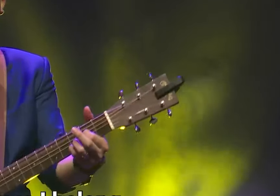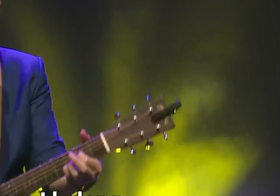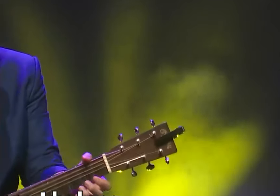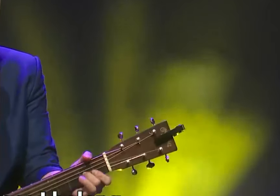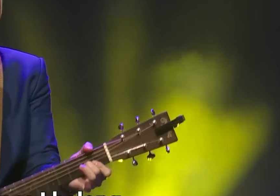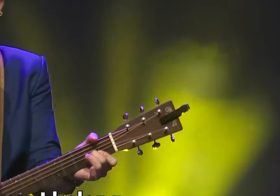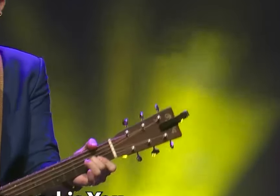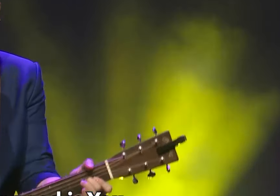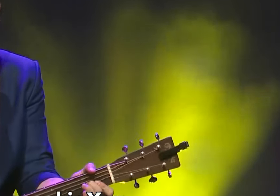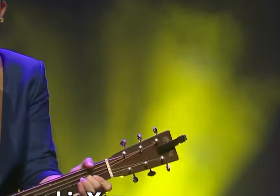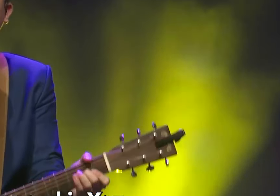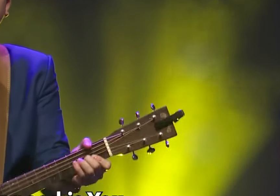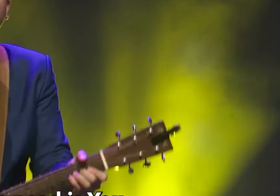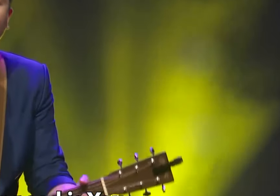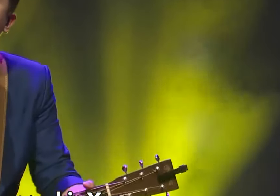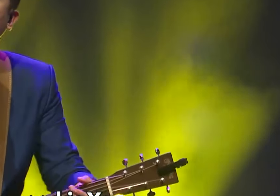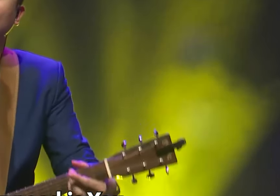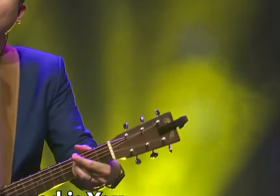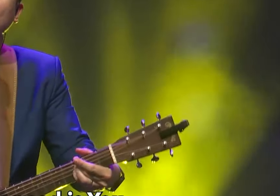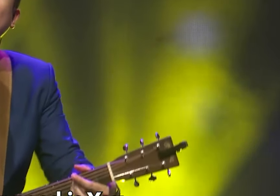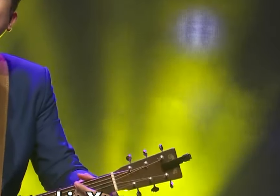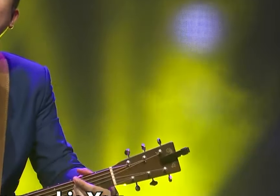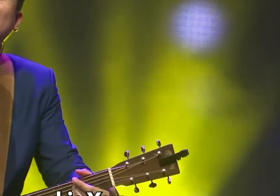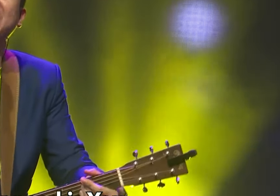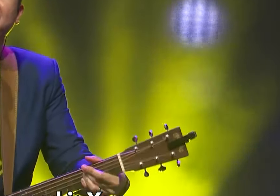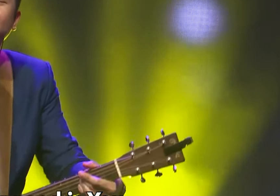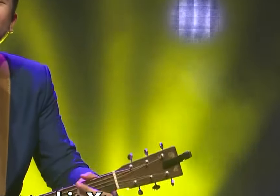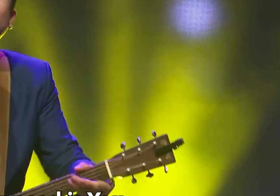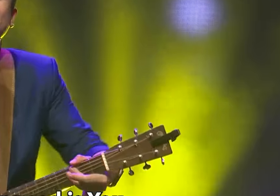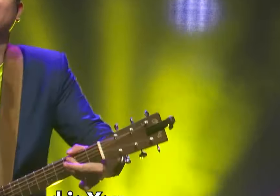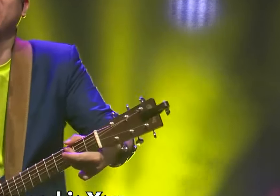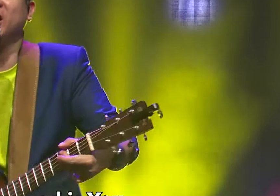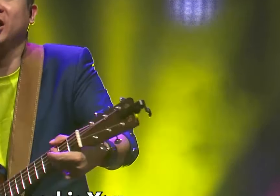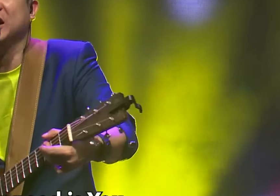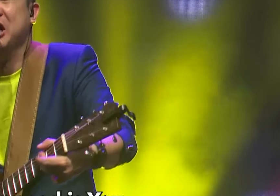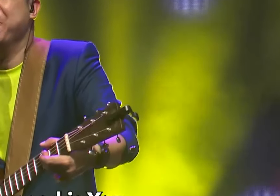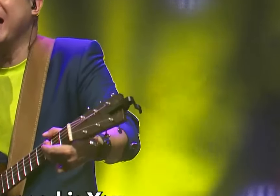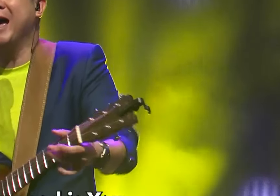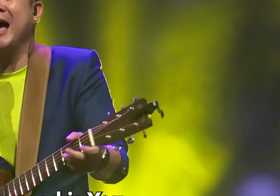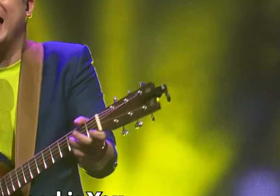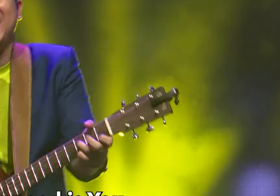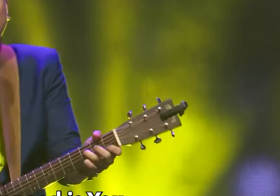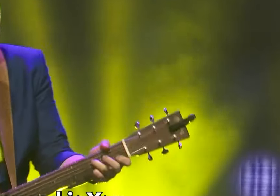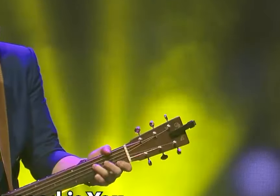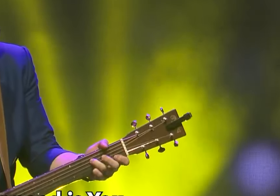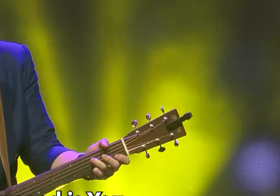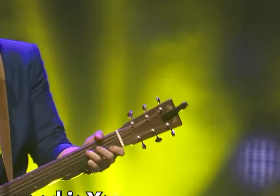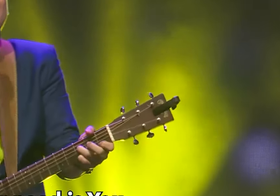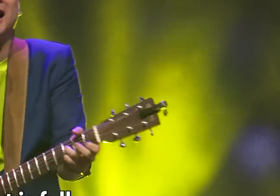I belong. For all I ever need, my